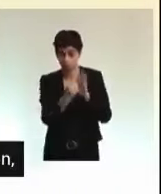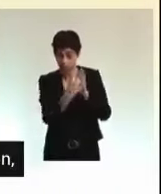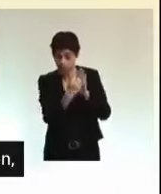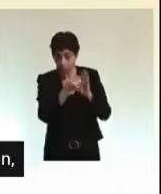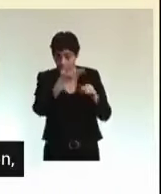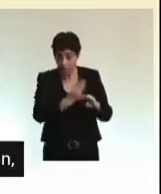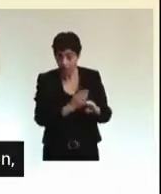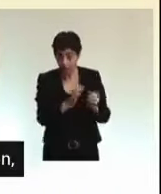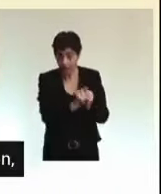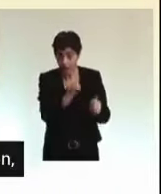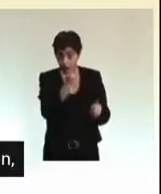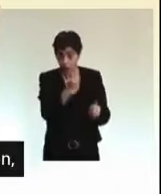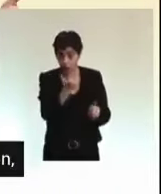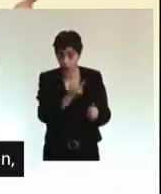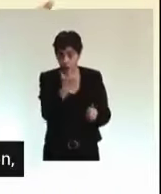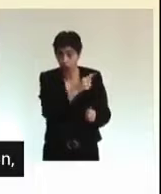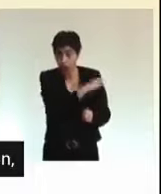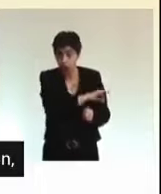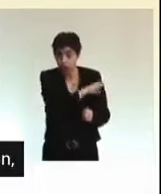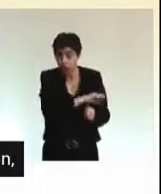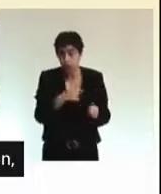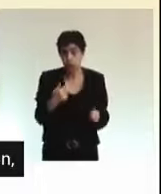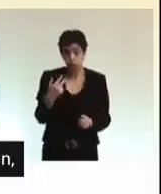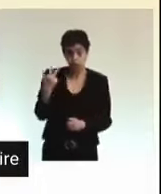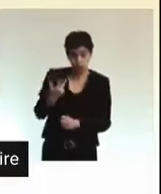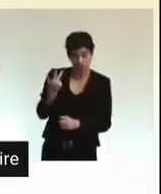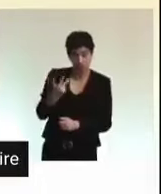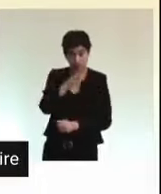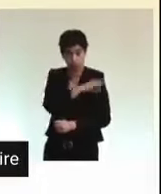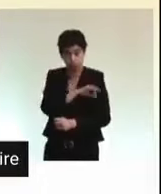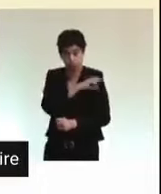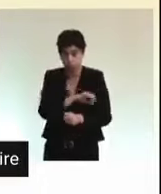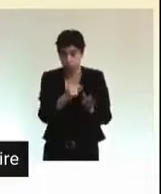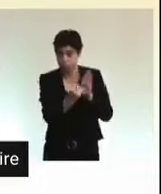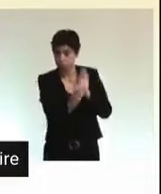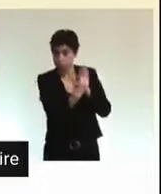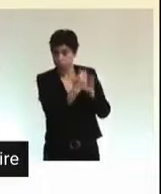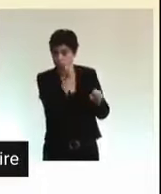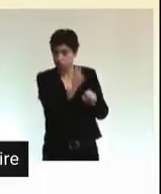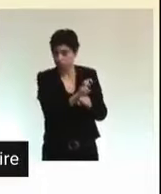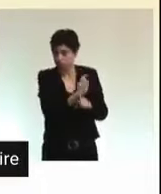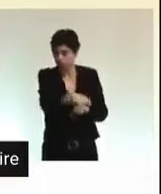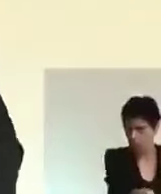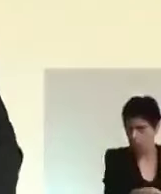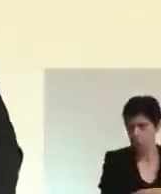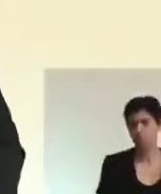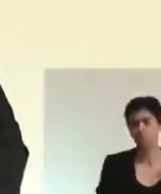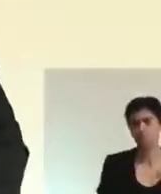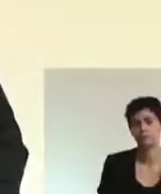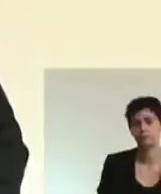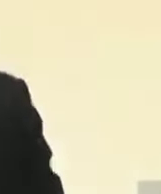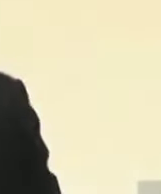sanitaire, que vous alliez prendre votre rappel ou non, vous garderez le bénéfice du pass sanitaire.